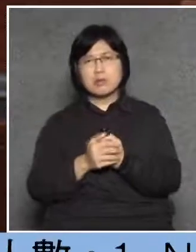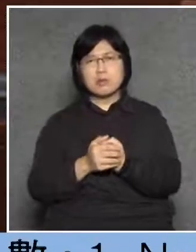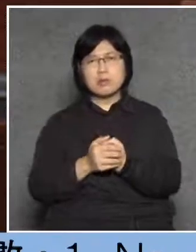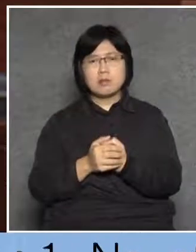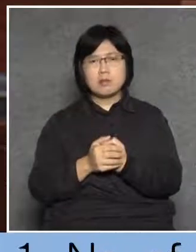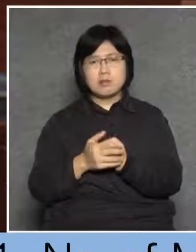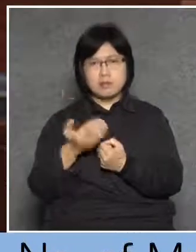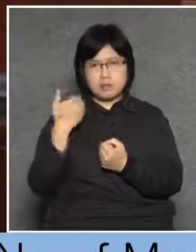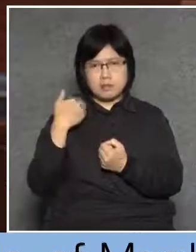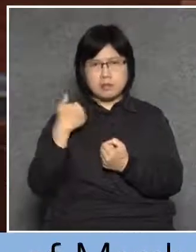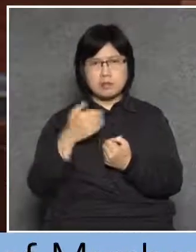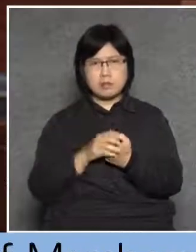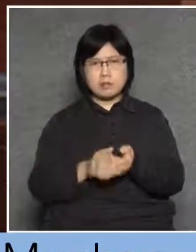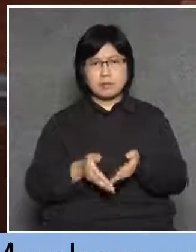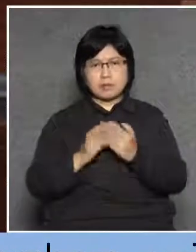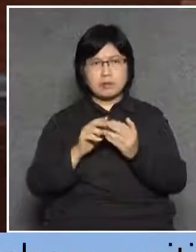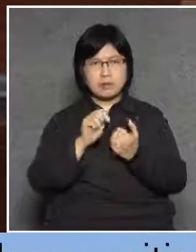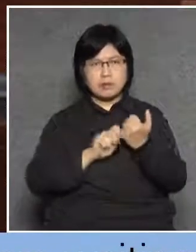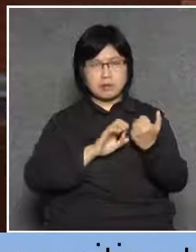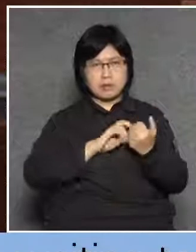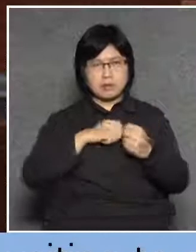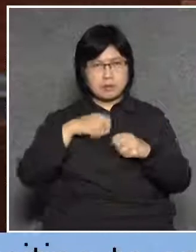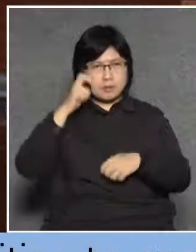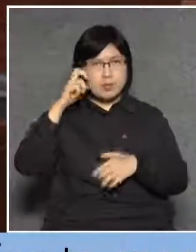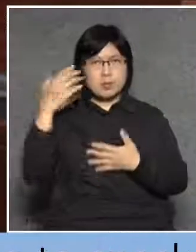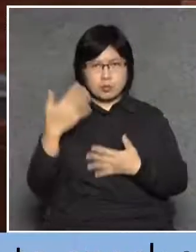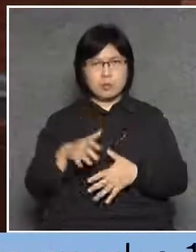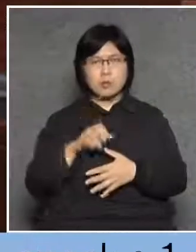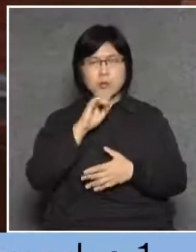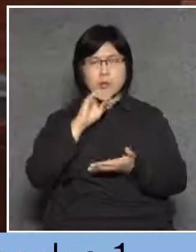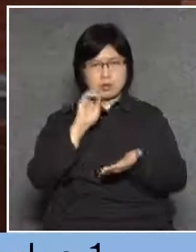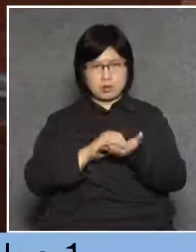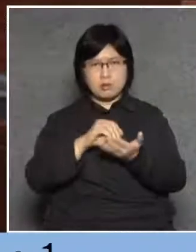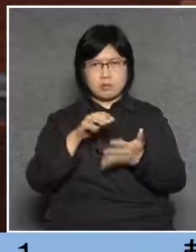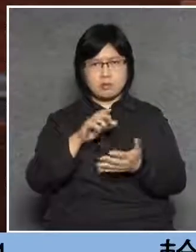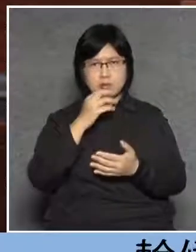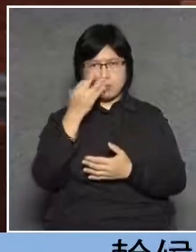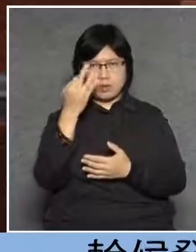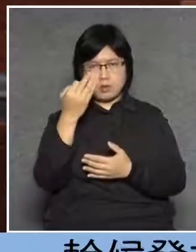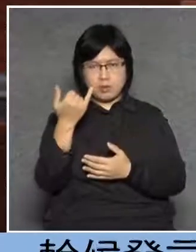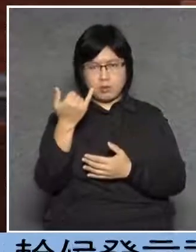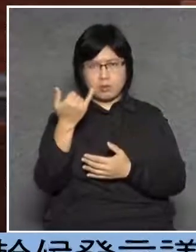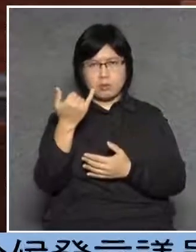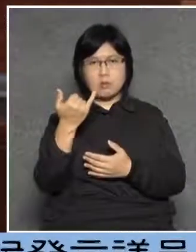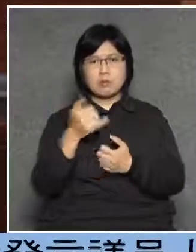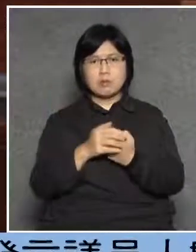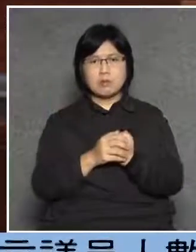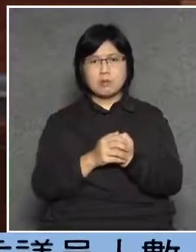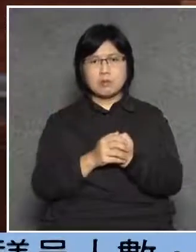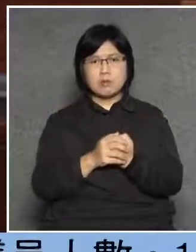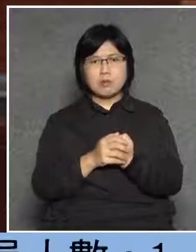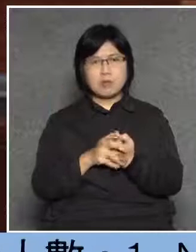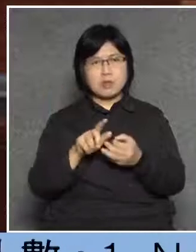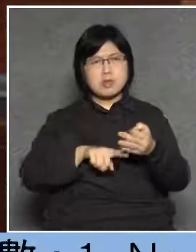当时成立了个委员会检讨之后呢，就说定了36个的所